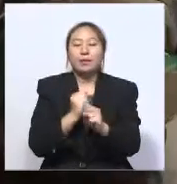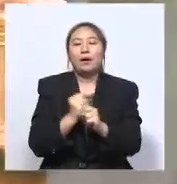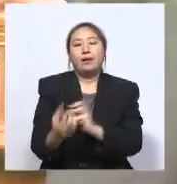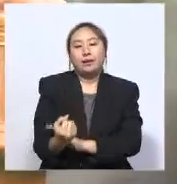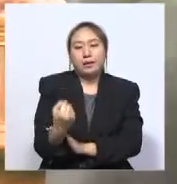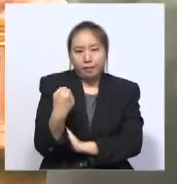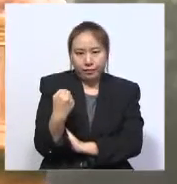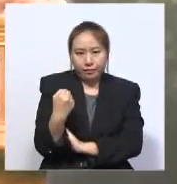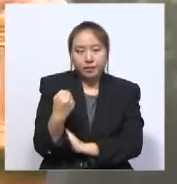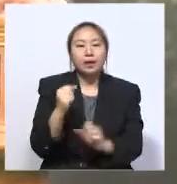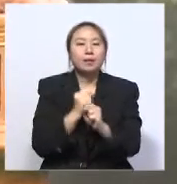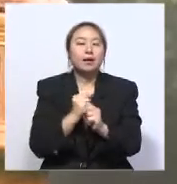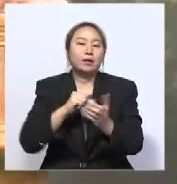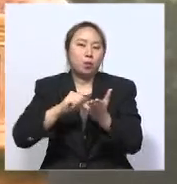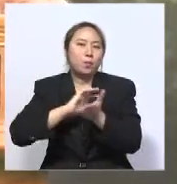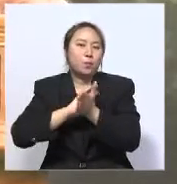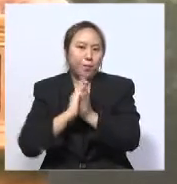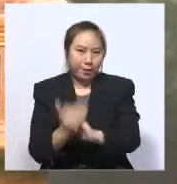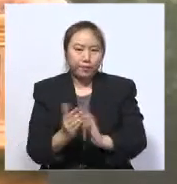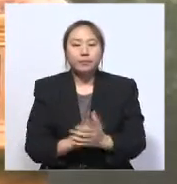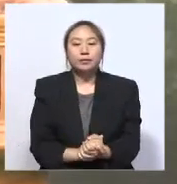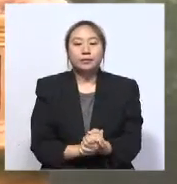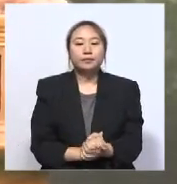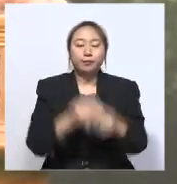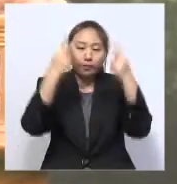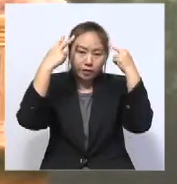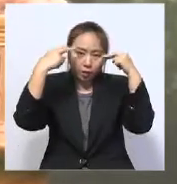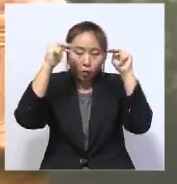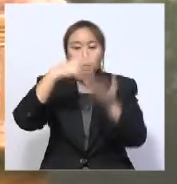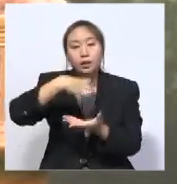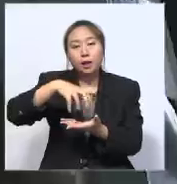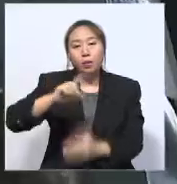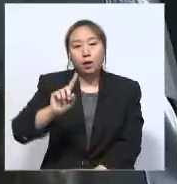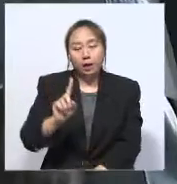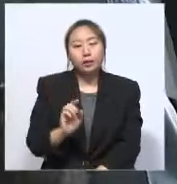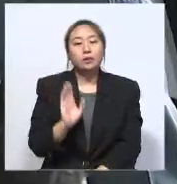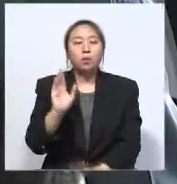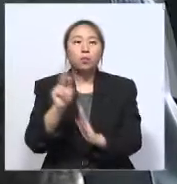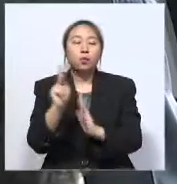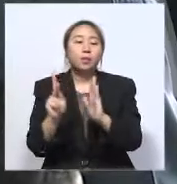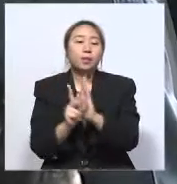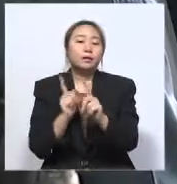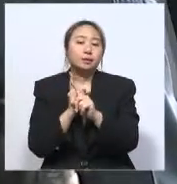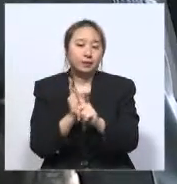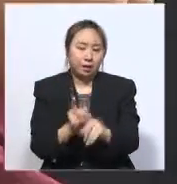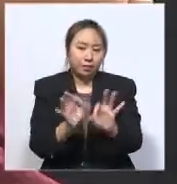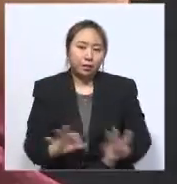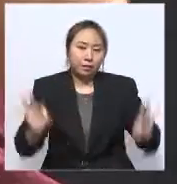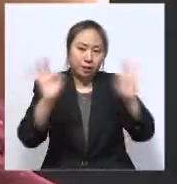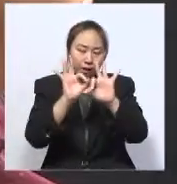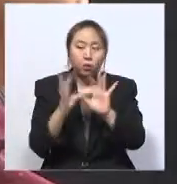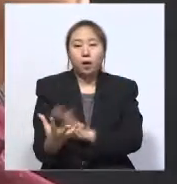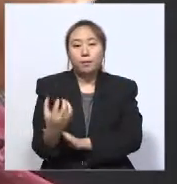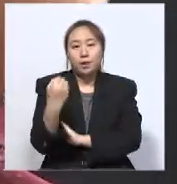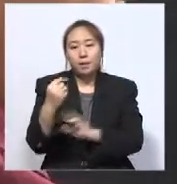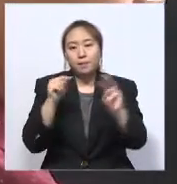งและปรับตัวในการทำงานนายกรัฐมนตรีกล่าวช่วงหนึ่งถึงการทำหน้าที่ตามกฎหมายและจำเป็นต้องใช้อำนาจต